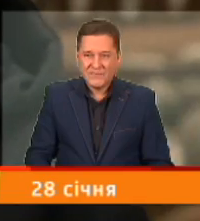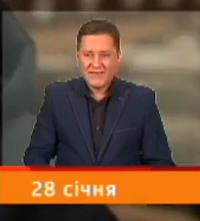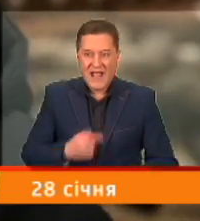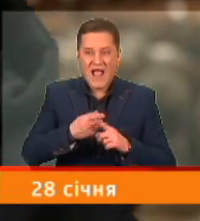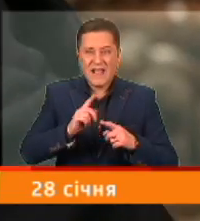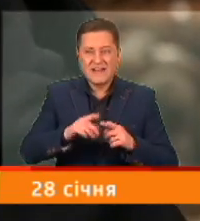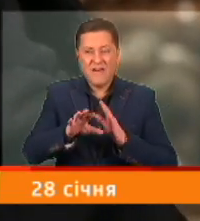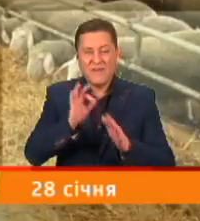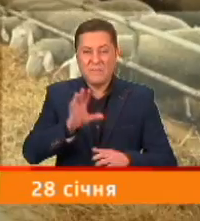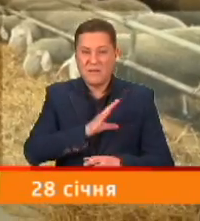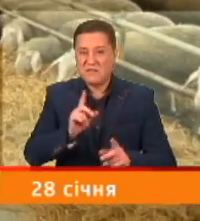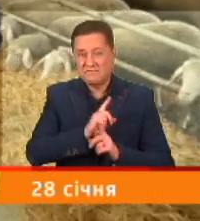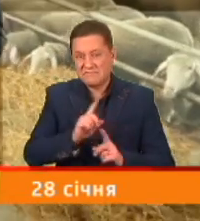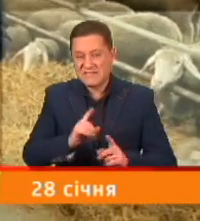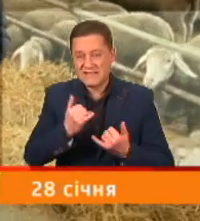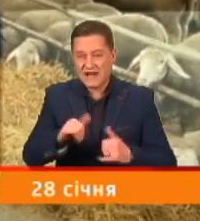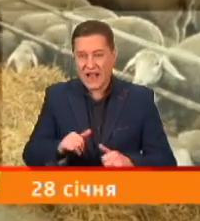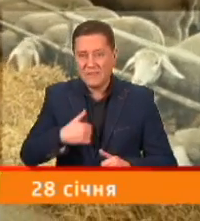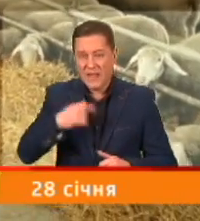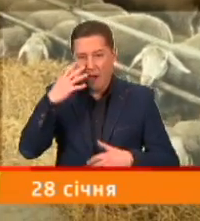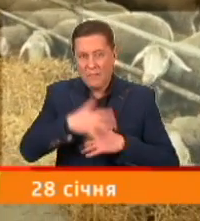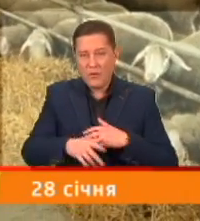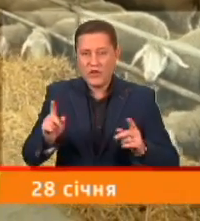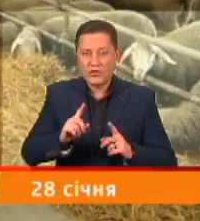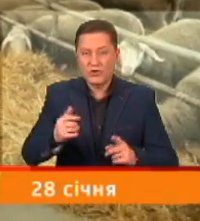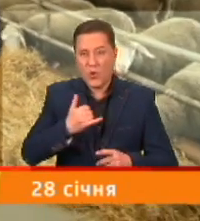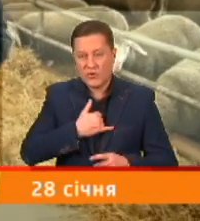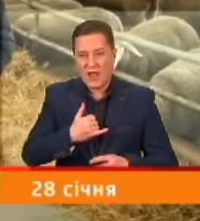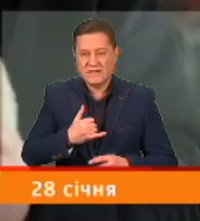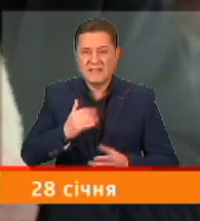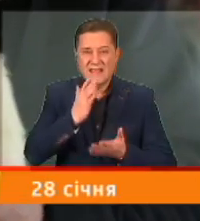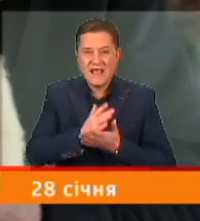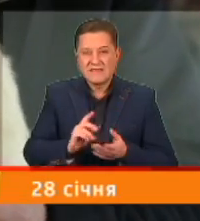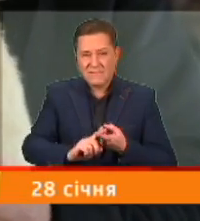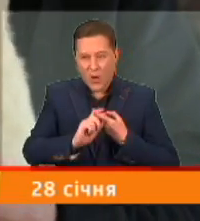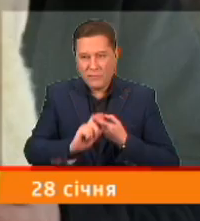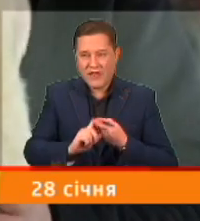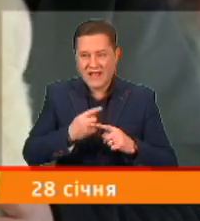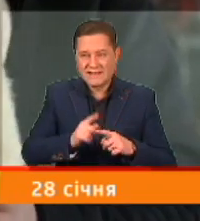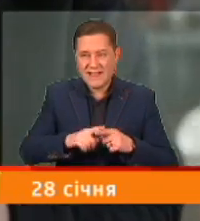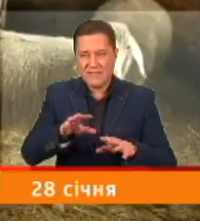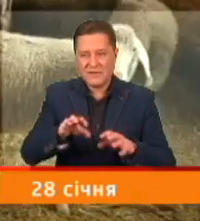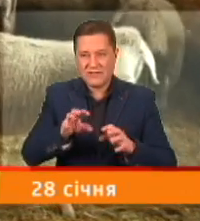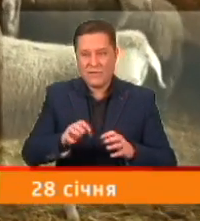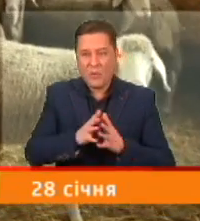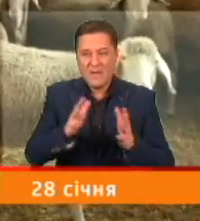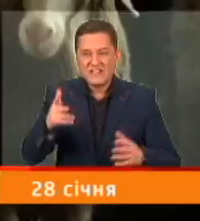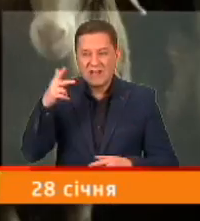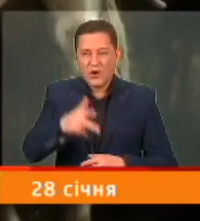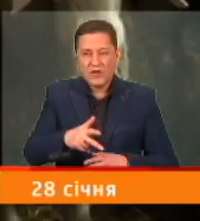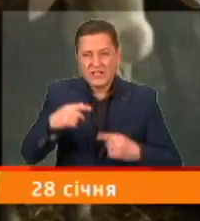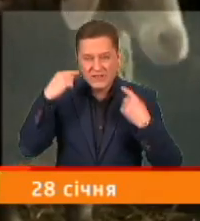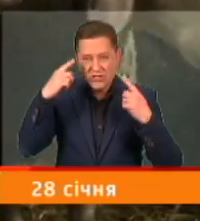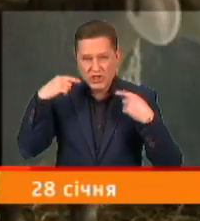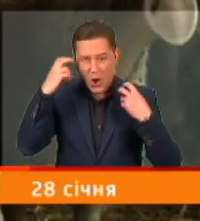выбор был странным. Я просто понял, что у нас коммуникация есть точно с этим животным. У господарстві пана Дмитра більше 3000 овець.